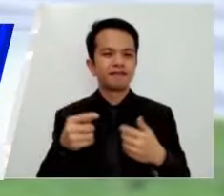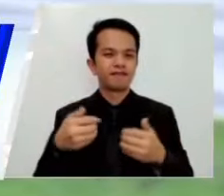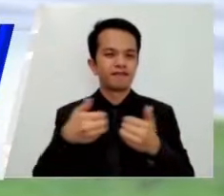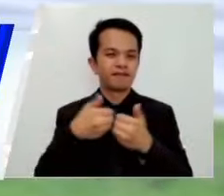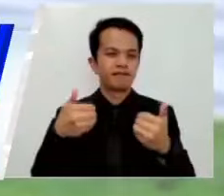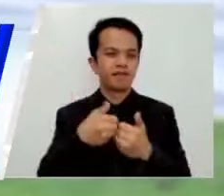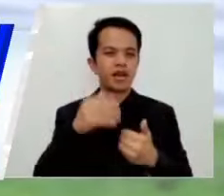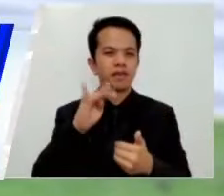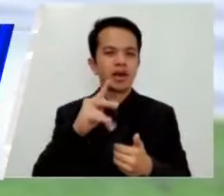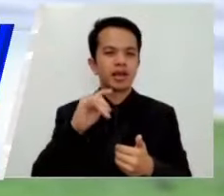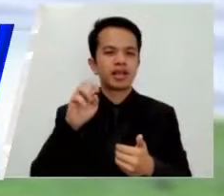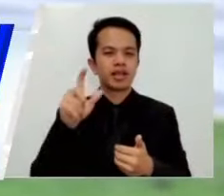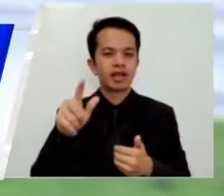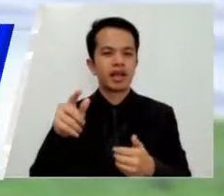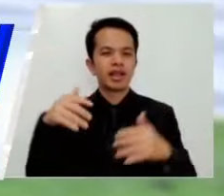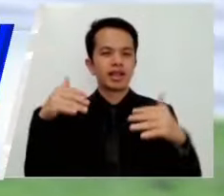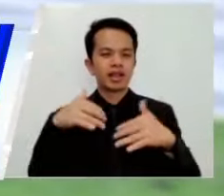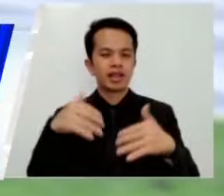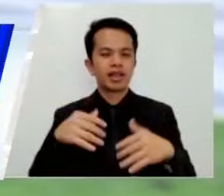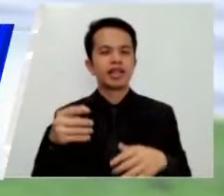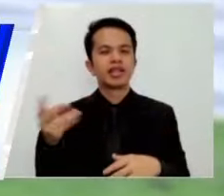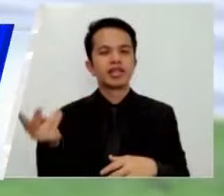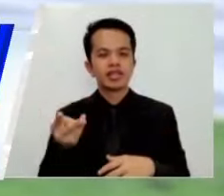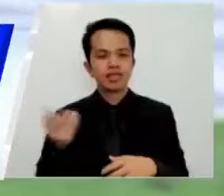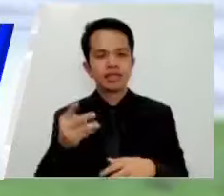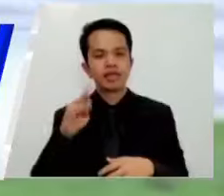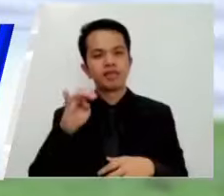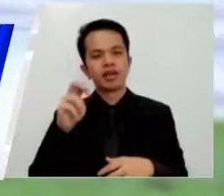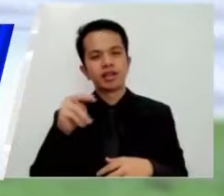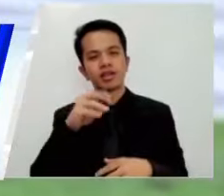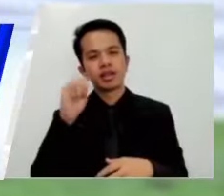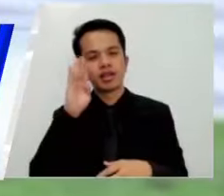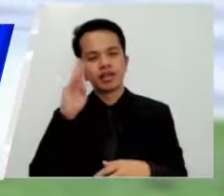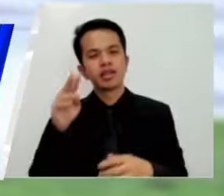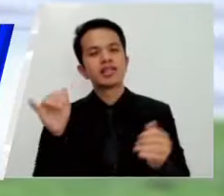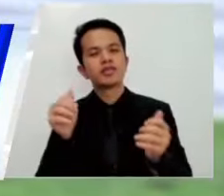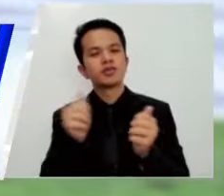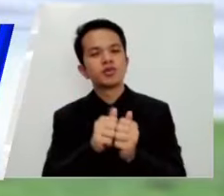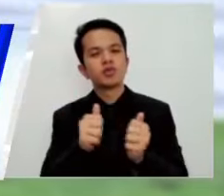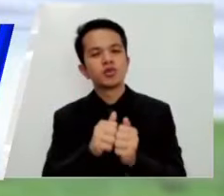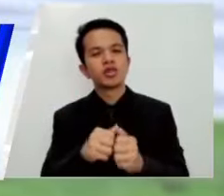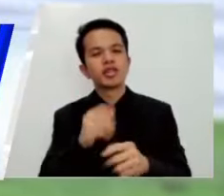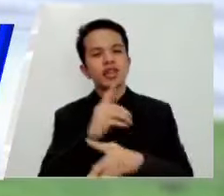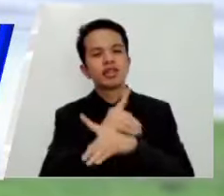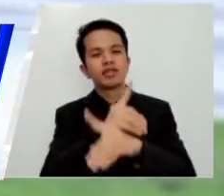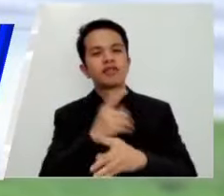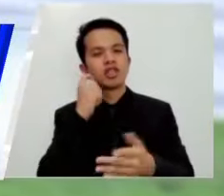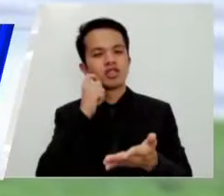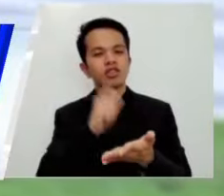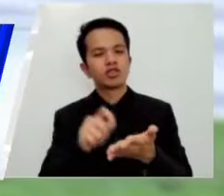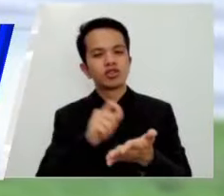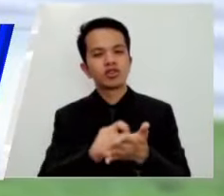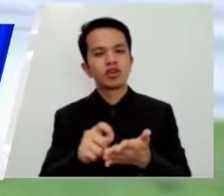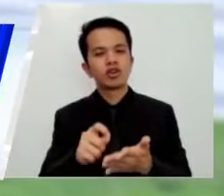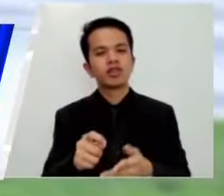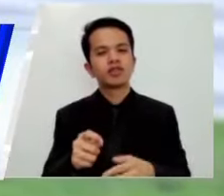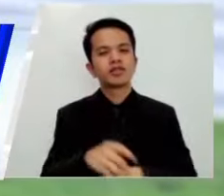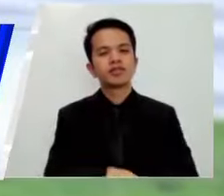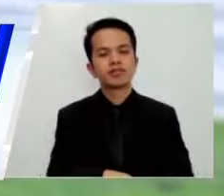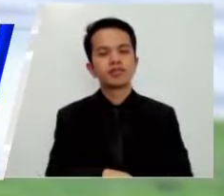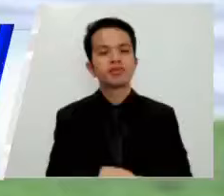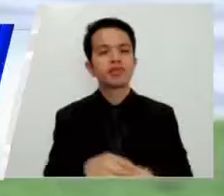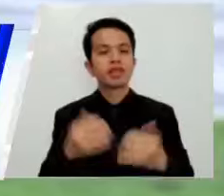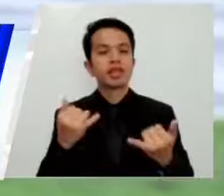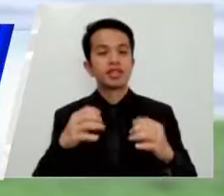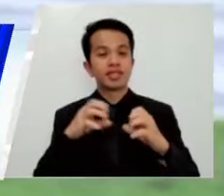Pangulong Bongbong Marcos kay President Joe Biden at makakapulong din niya si U.S. Defense Secretary Lloyd James Austin III. Mula rito sa Washington, D.C.